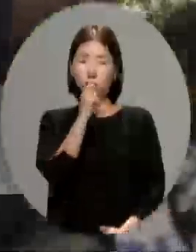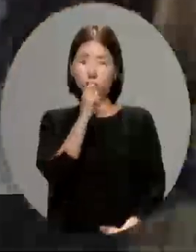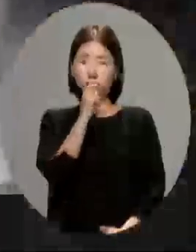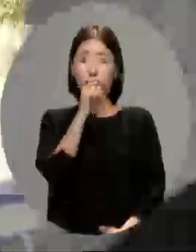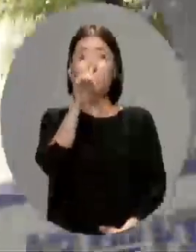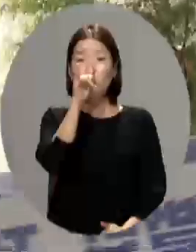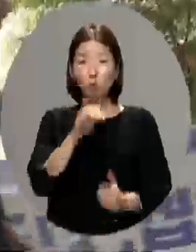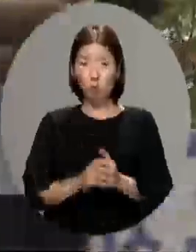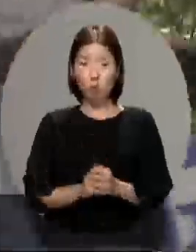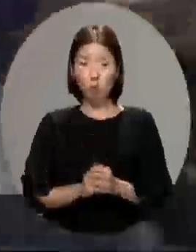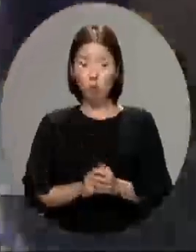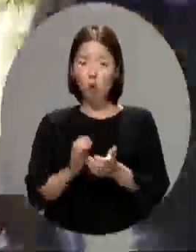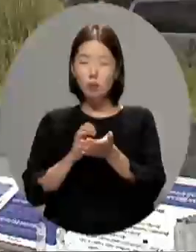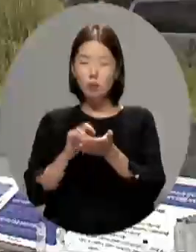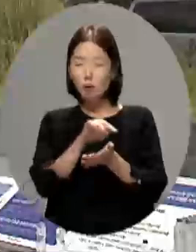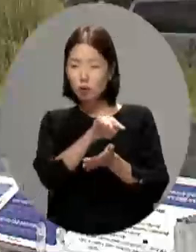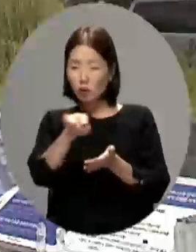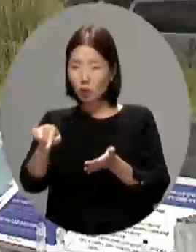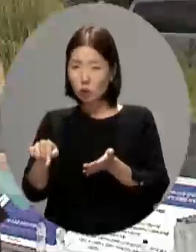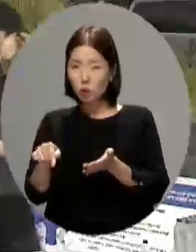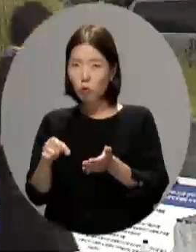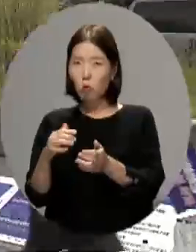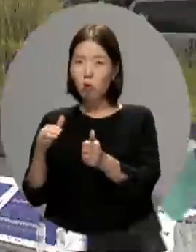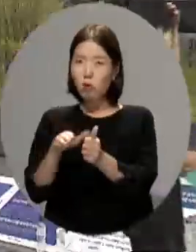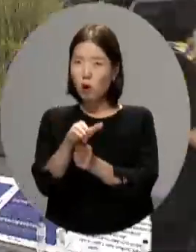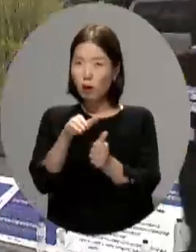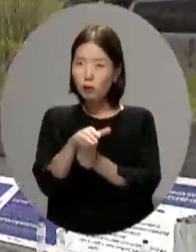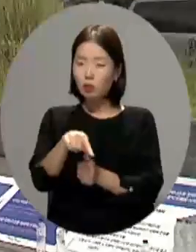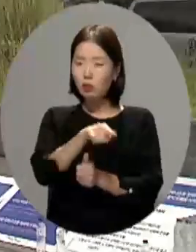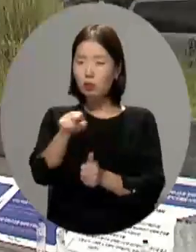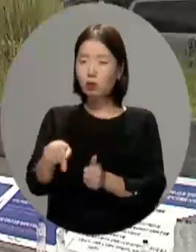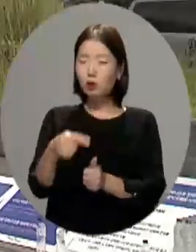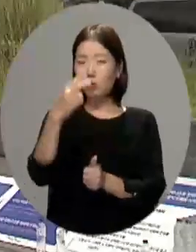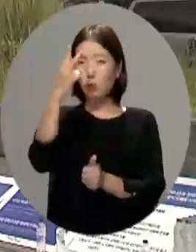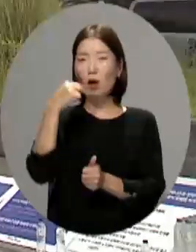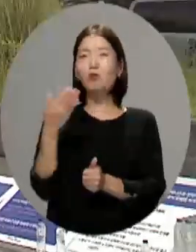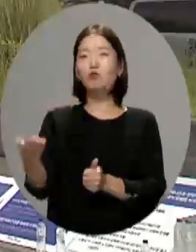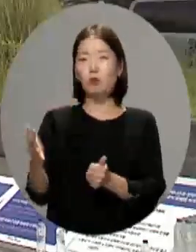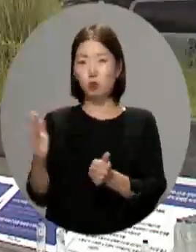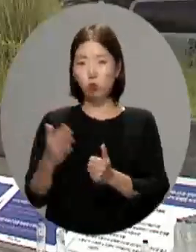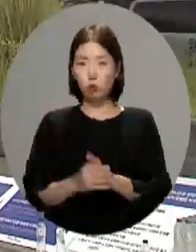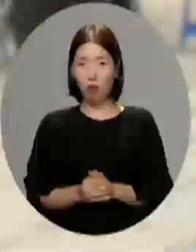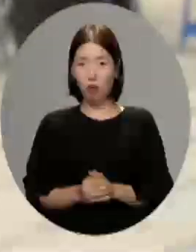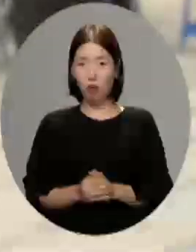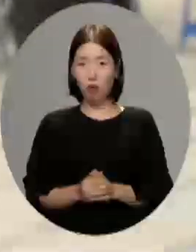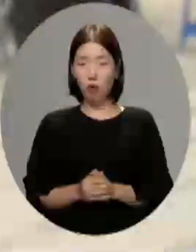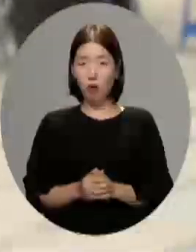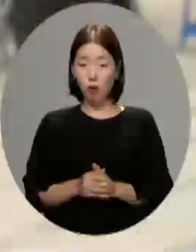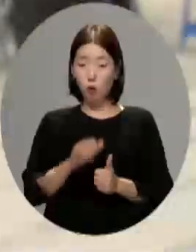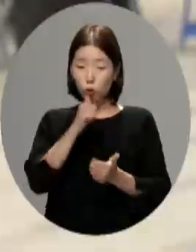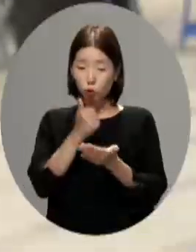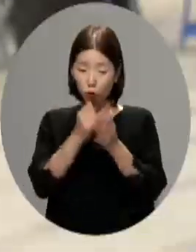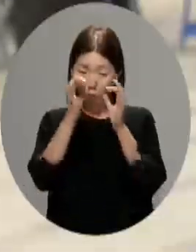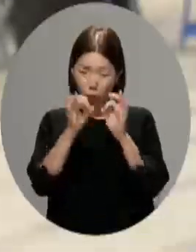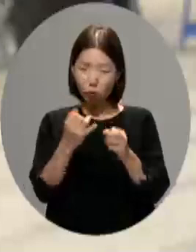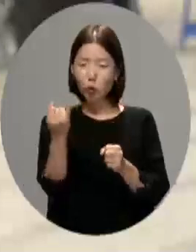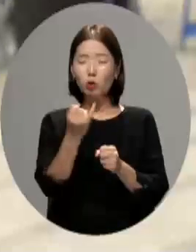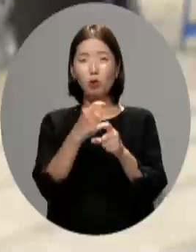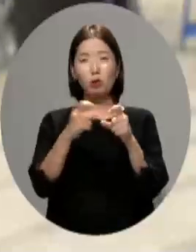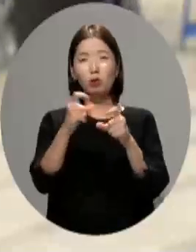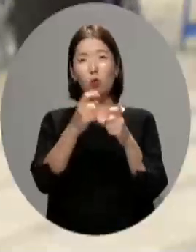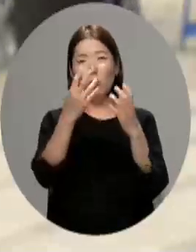되고 성매수자와 알선자 등 가해자가 면피하고 있다는 겁니다. 실제로 처벌받았던 사례들을 보면 여성들이 더